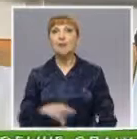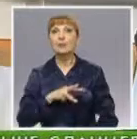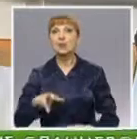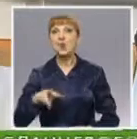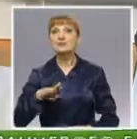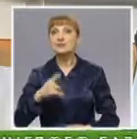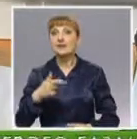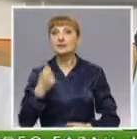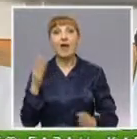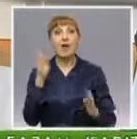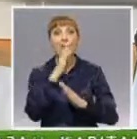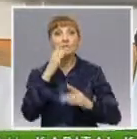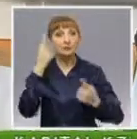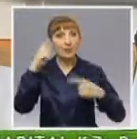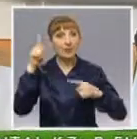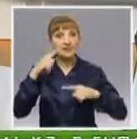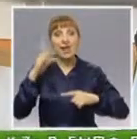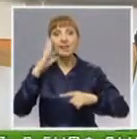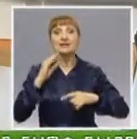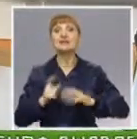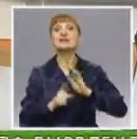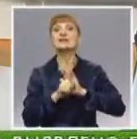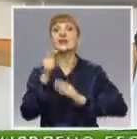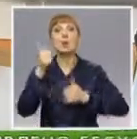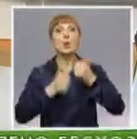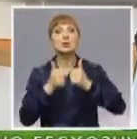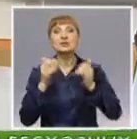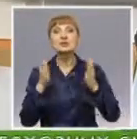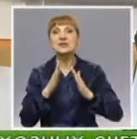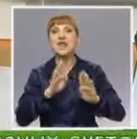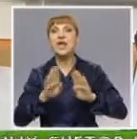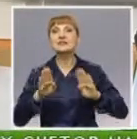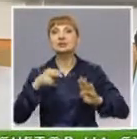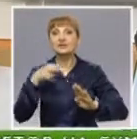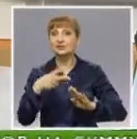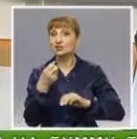Миллион тенге за экологичное изобретение. В Алматы стартовал конкурс